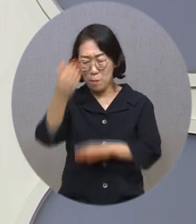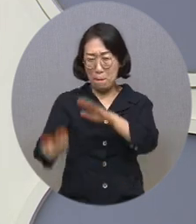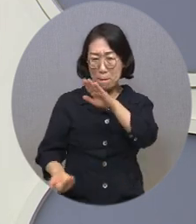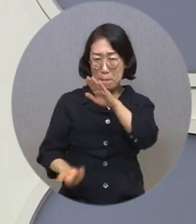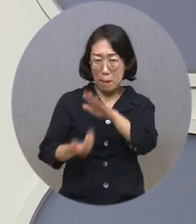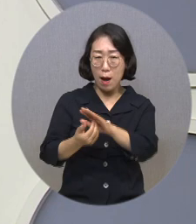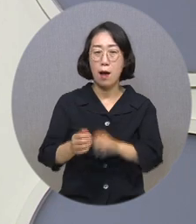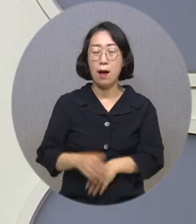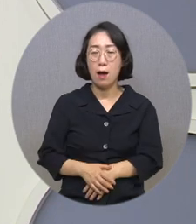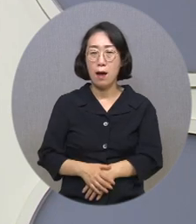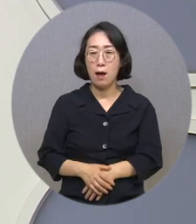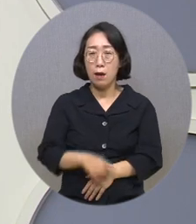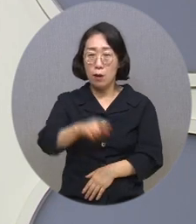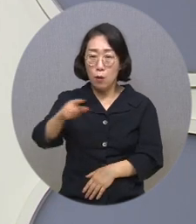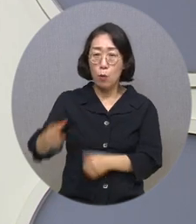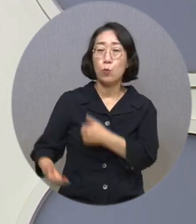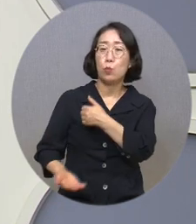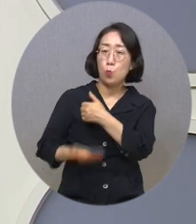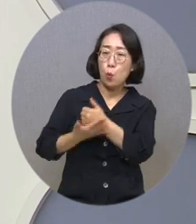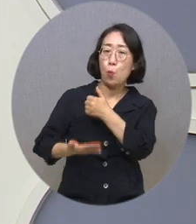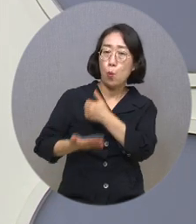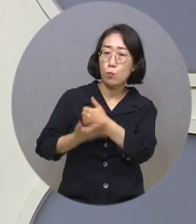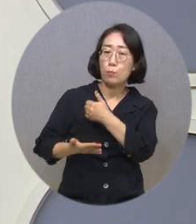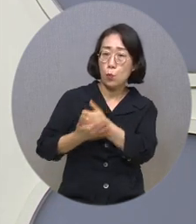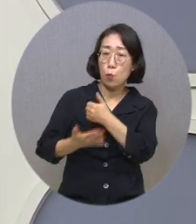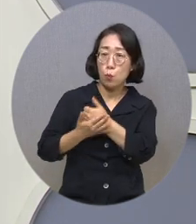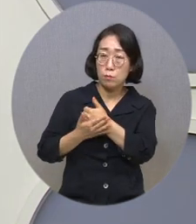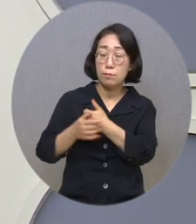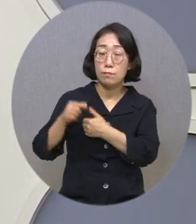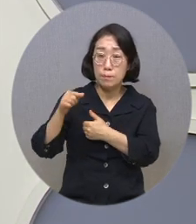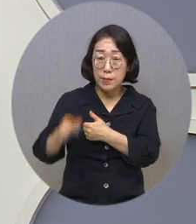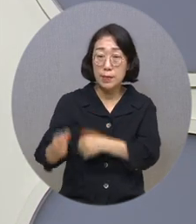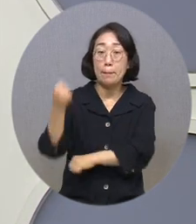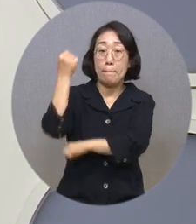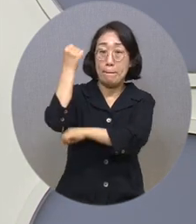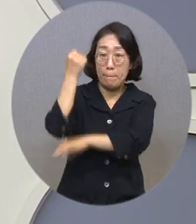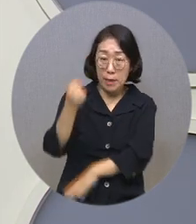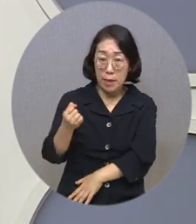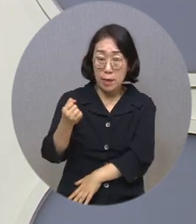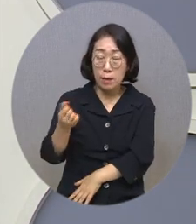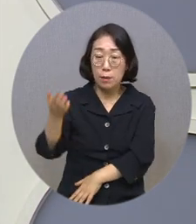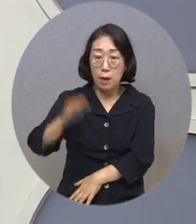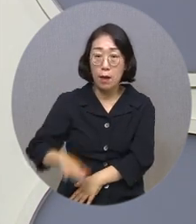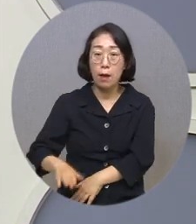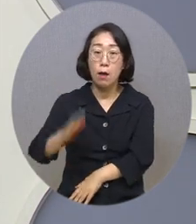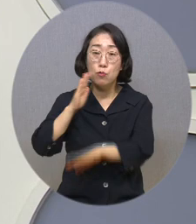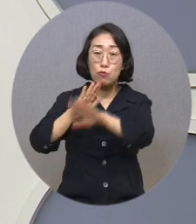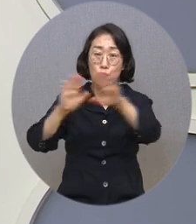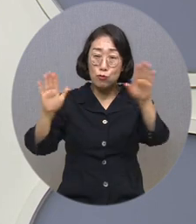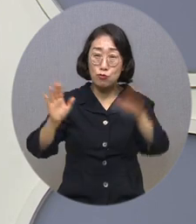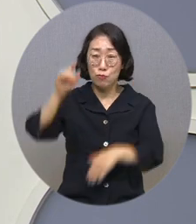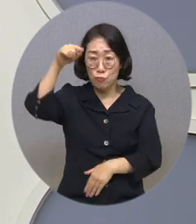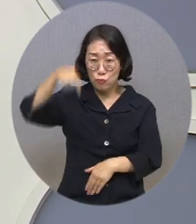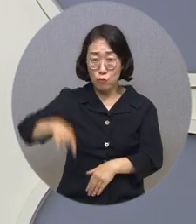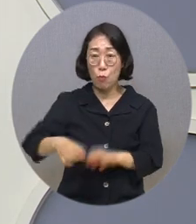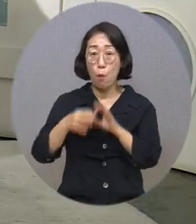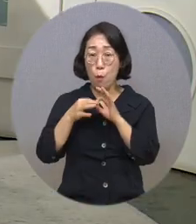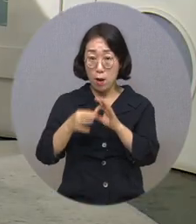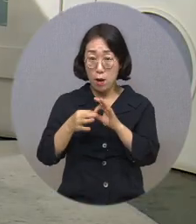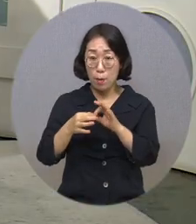도구로 역할을 한 거거든요. 네. 받침대 역할을. 그러나 우리가 우주 산업은 이제 그 기술들이 받침대가